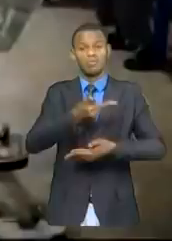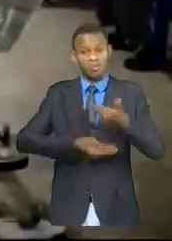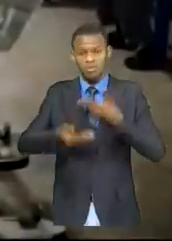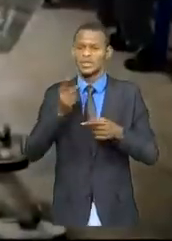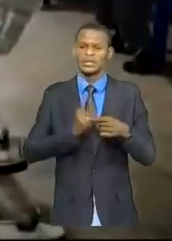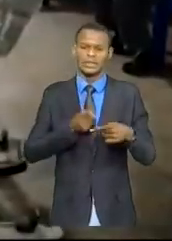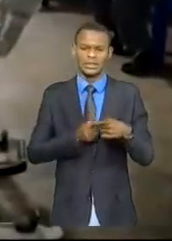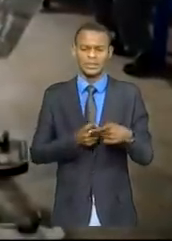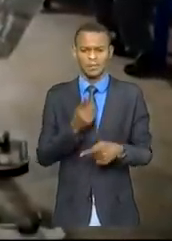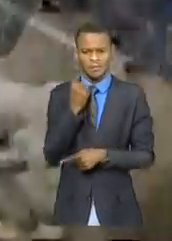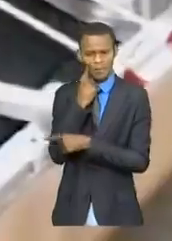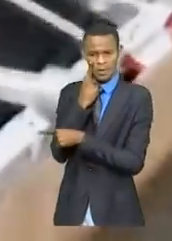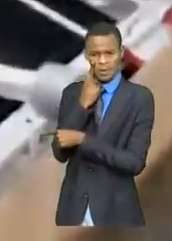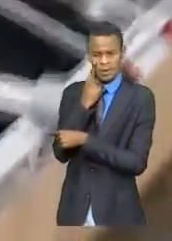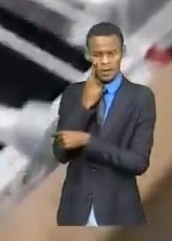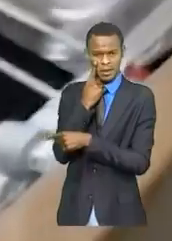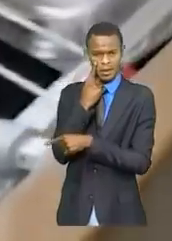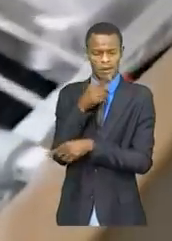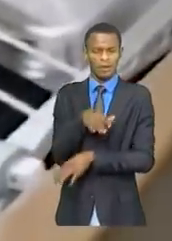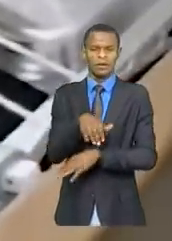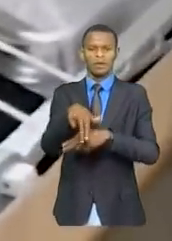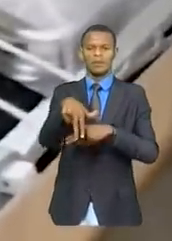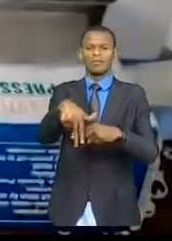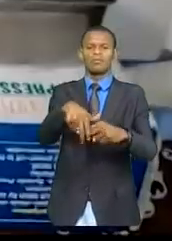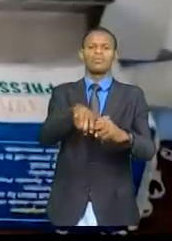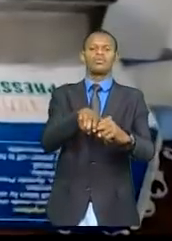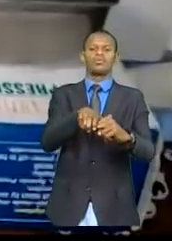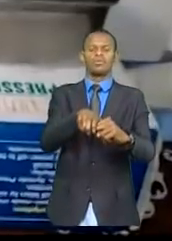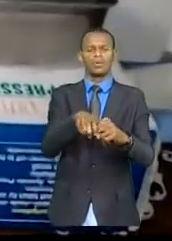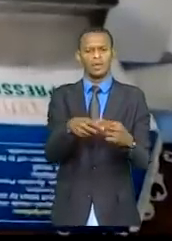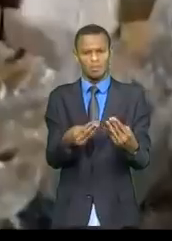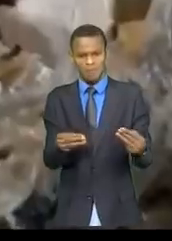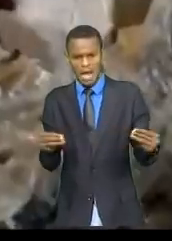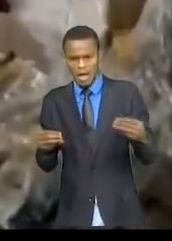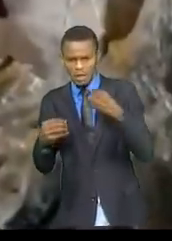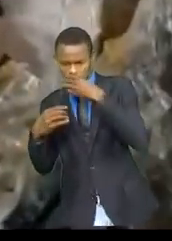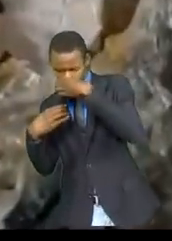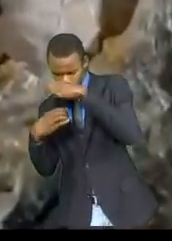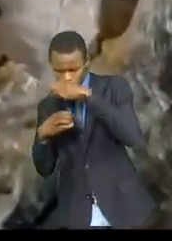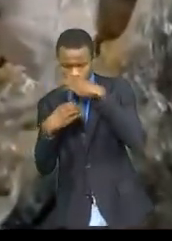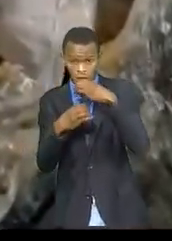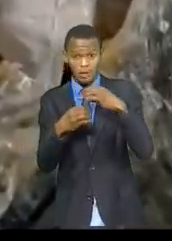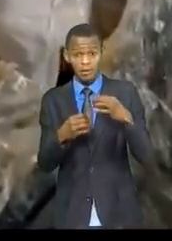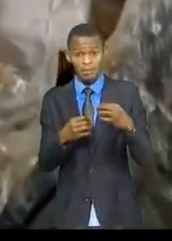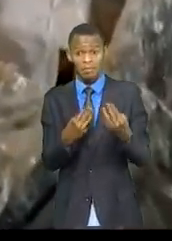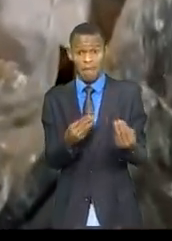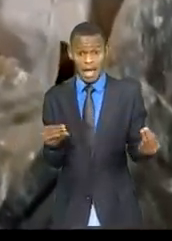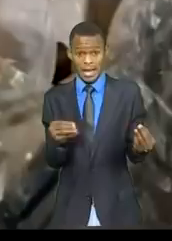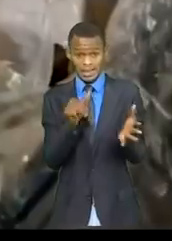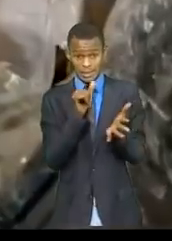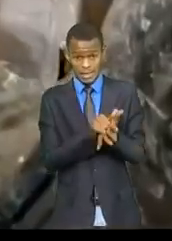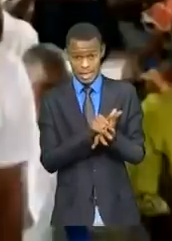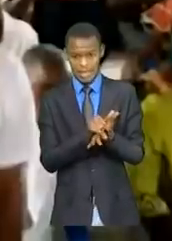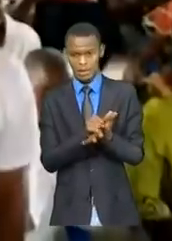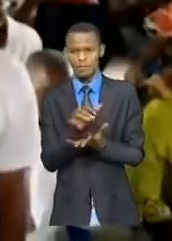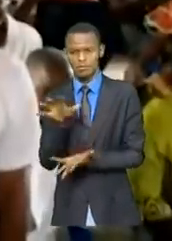autoclave, un lit opératoire moderne, tout pimpant neuf et des intrants de laboratoire, tels sont le matériel sanitaire